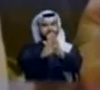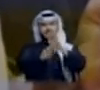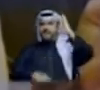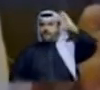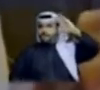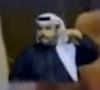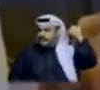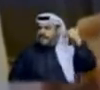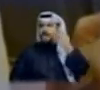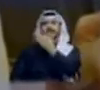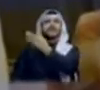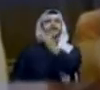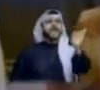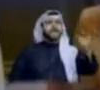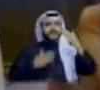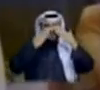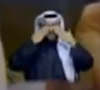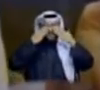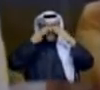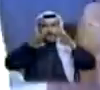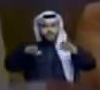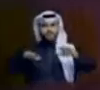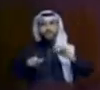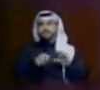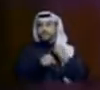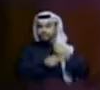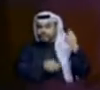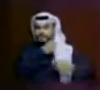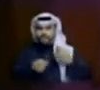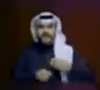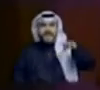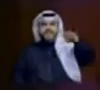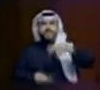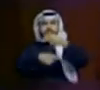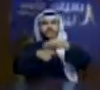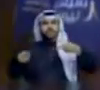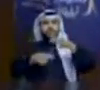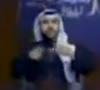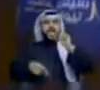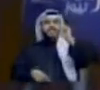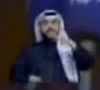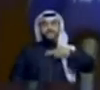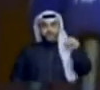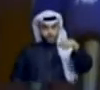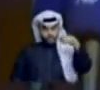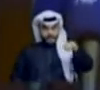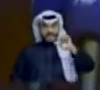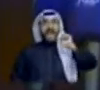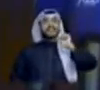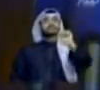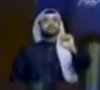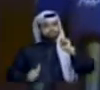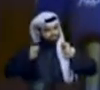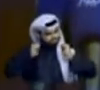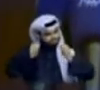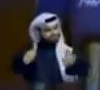امرأة كفيفة اللي شق طريق الحياة. دولة الكويت متمثلة في وزارة الشؤون تحرص